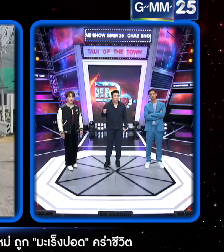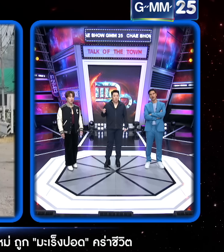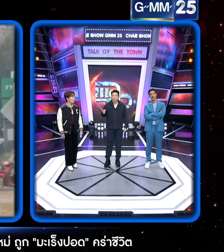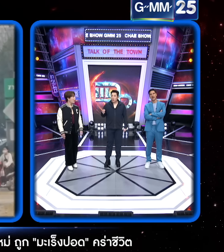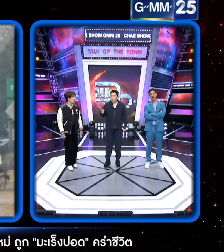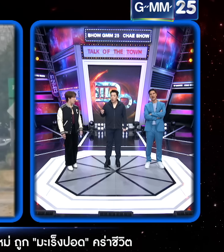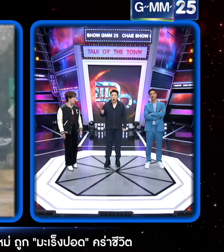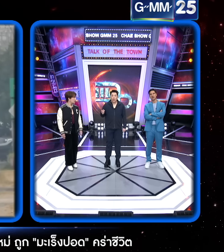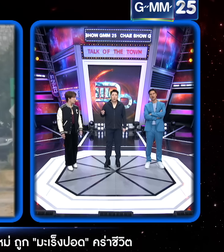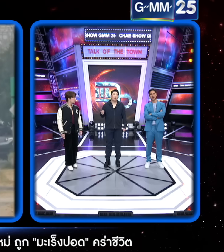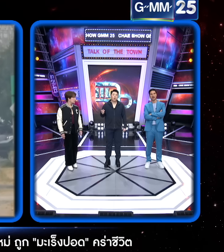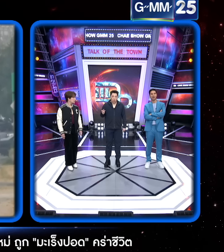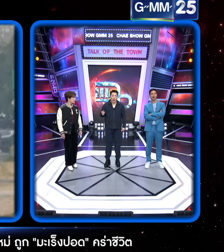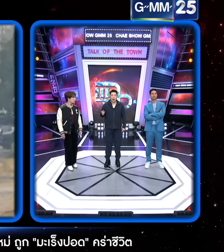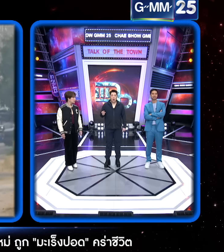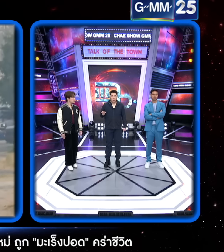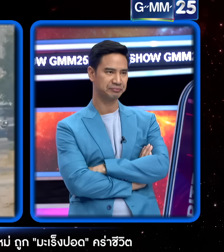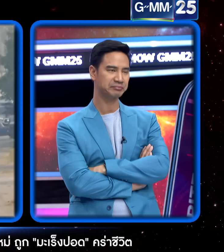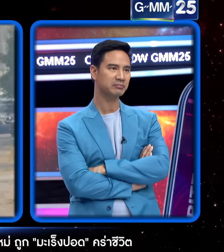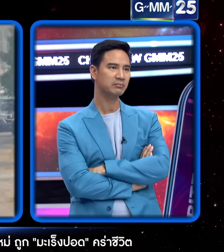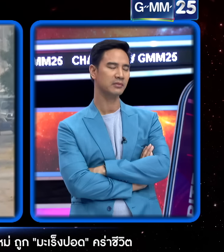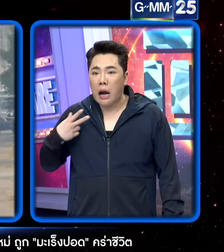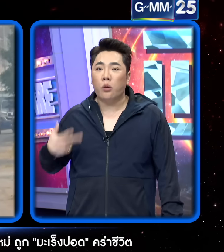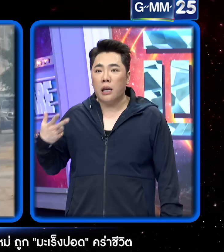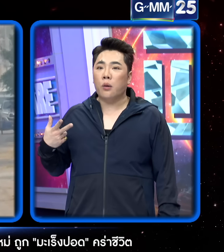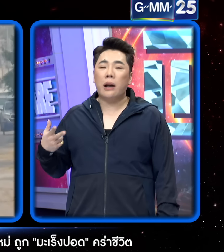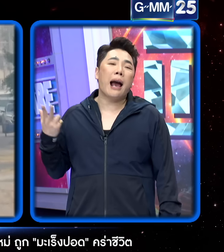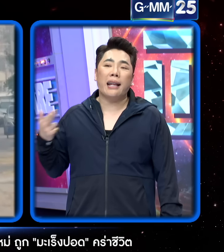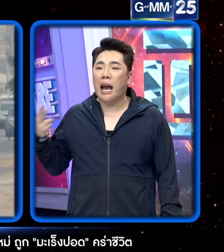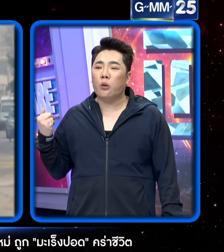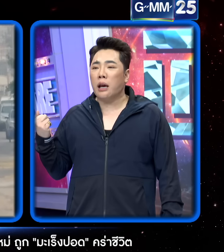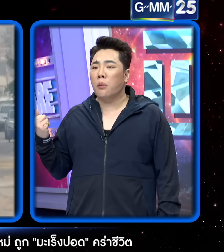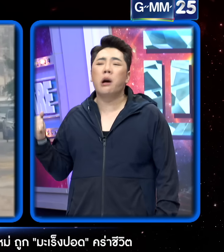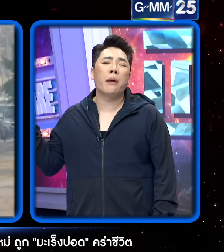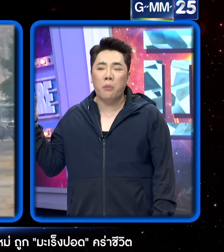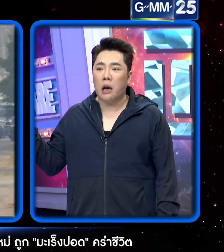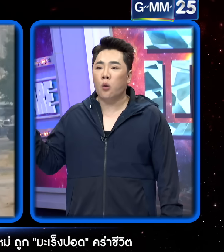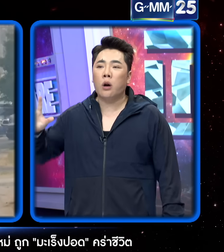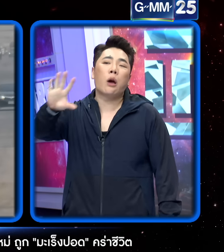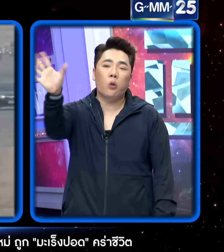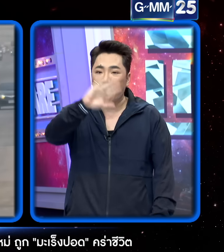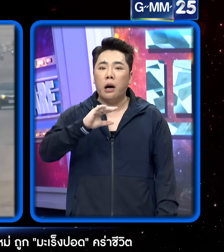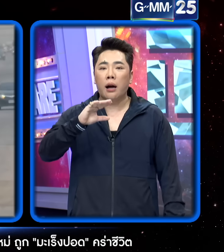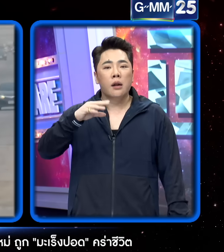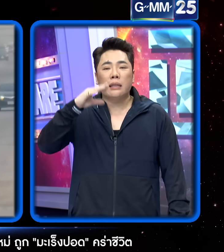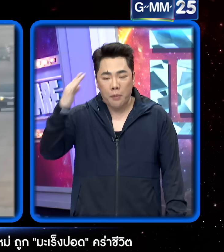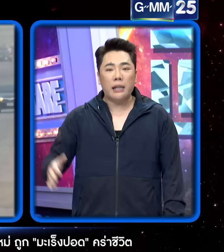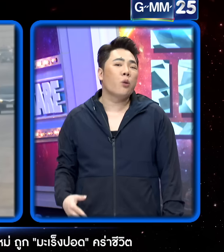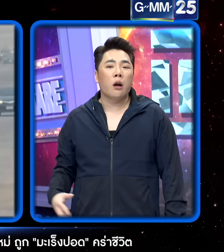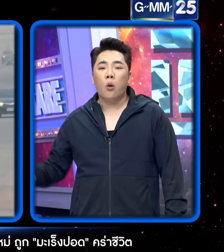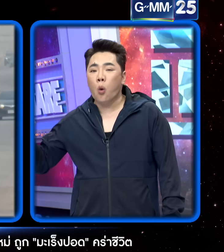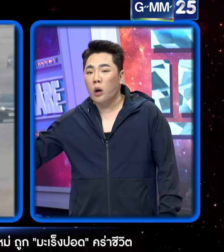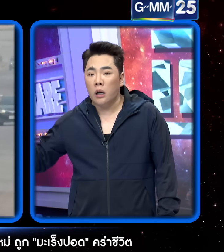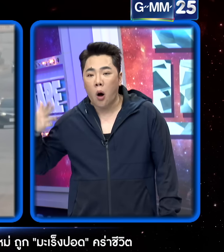ยอะ ๆไอแห้งๆวันเยอะๆเนี่ยต้อง ระวังนะเอางี้เวลาอ่านข่าวเนี้ยเบื่อไหมเบื่อรู้เข้าใจคุณก็เบื่อแต่หม